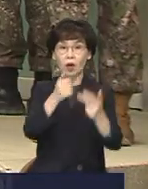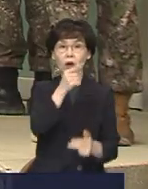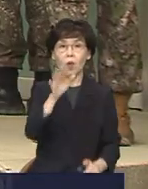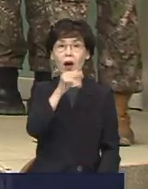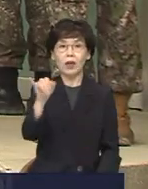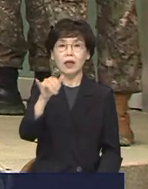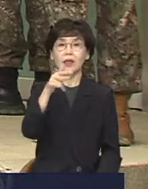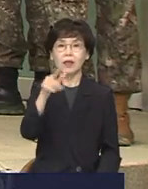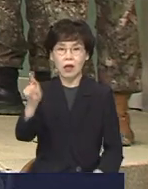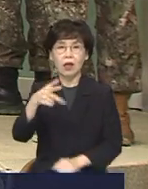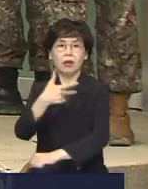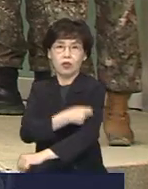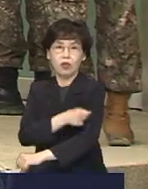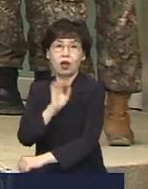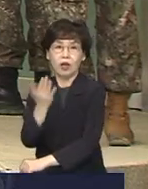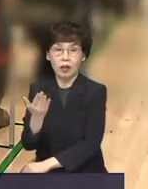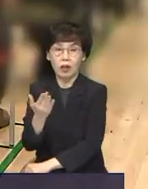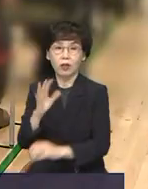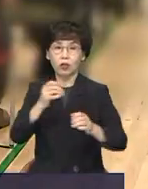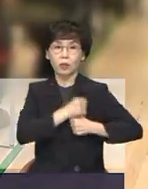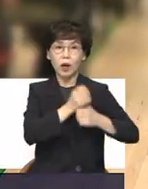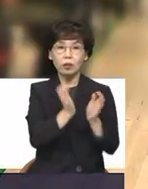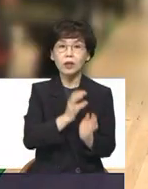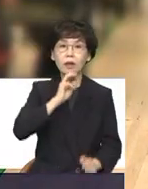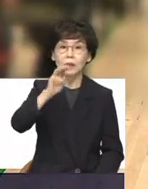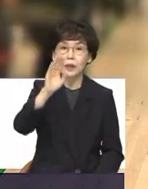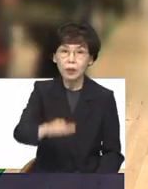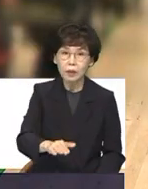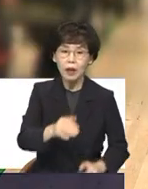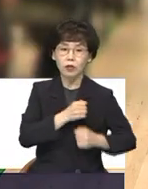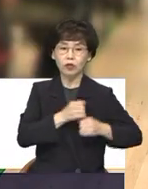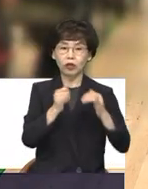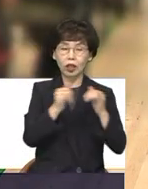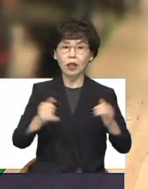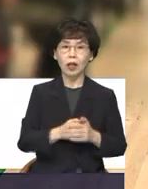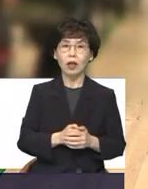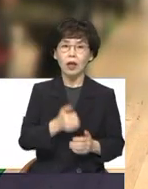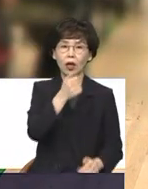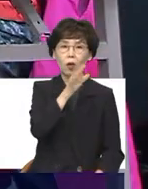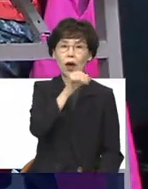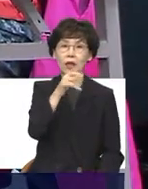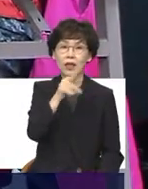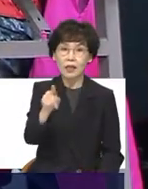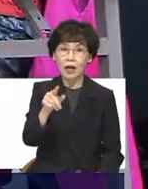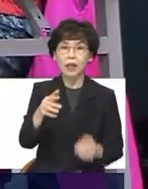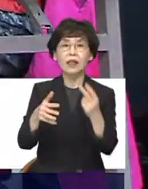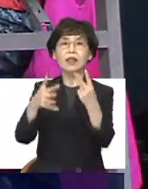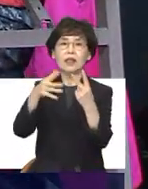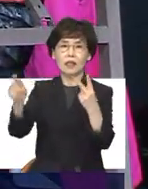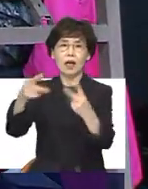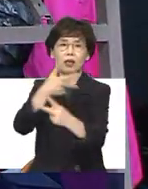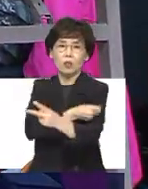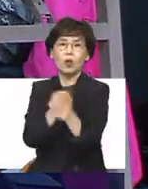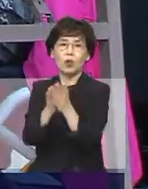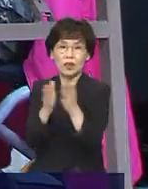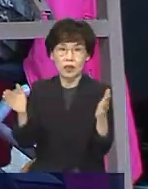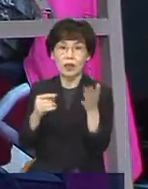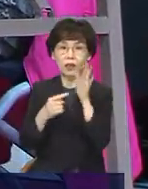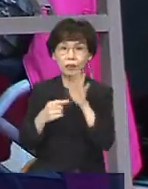맞게 됩니다. 국방부도 30세 미만 장병을 대상으로 화이자 2차 접종을 시작한다고